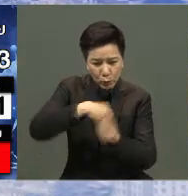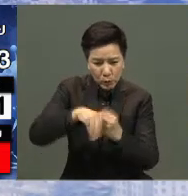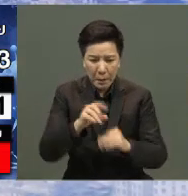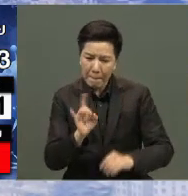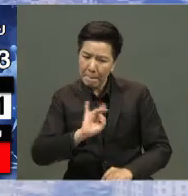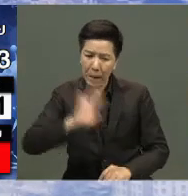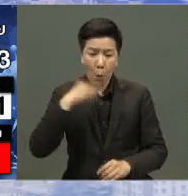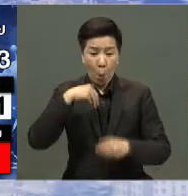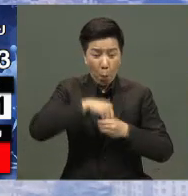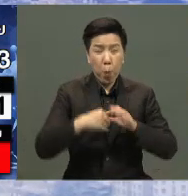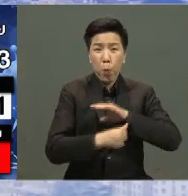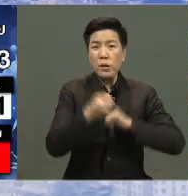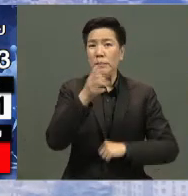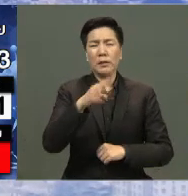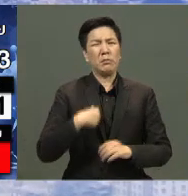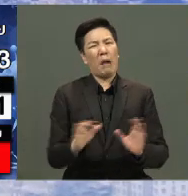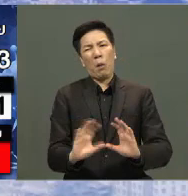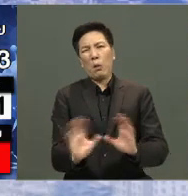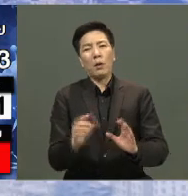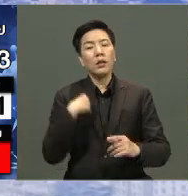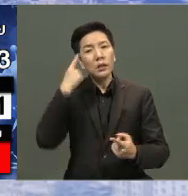วันสองวันหรือมาแค่ไม่เท่าไหร่เนี่ยจะให้อยู่14วันได้ยังไงเขาก็ไม่เอานะครับเขาขอเข้ามาเป็นพักๆแต่มาแล้วเราต้องจัด